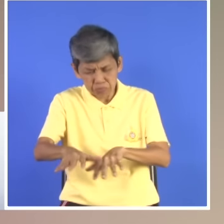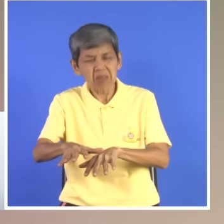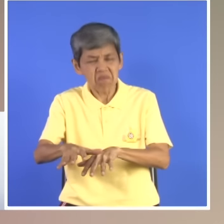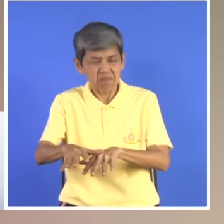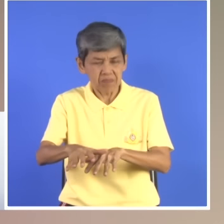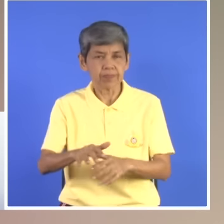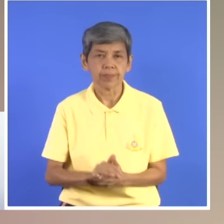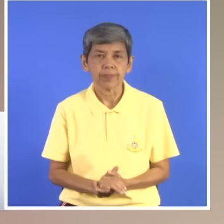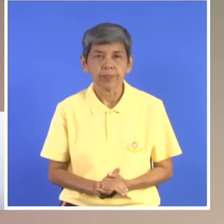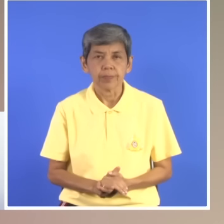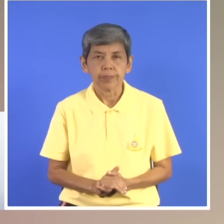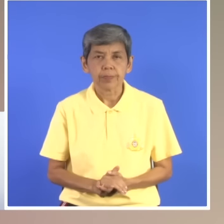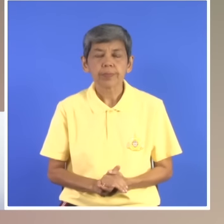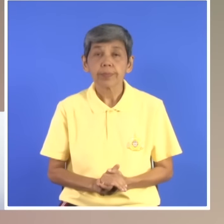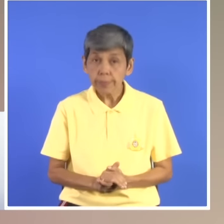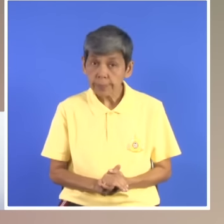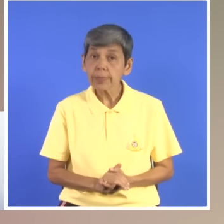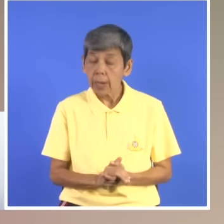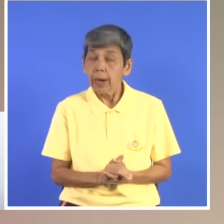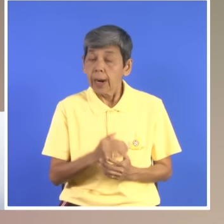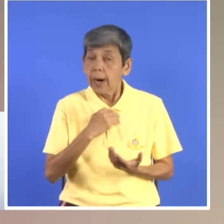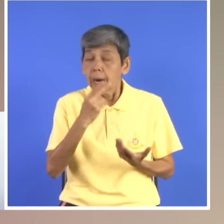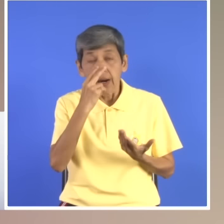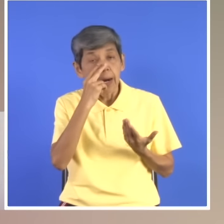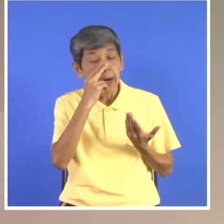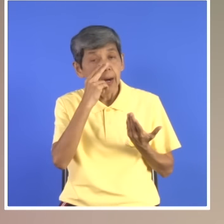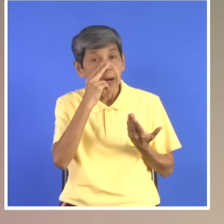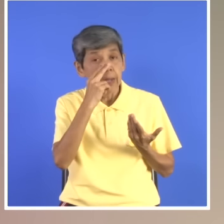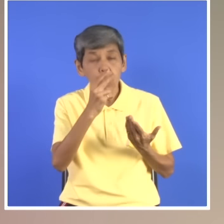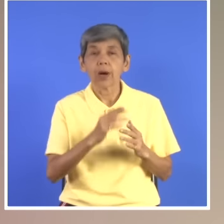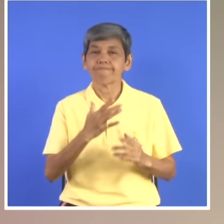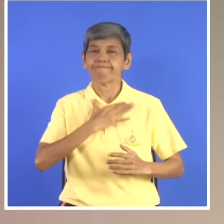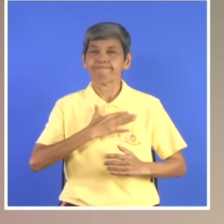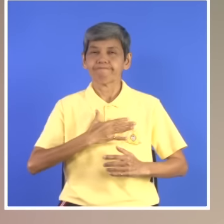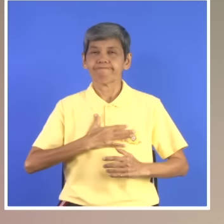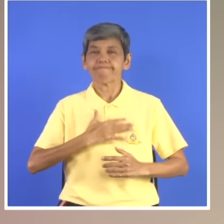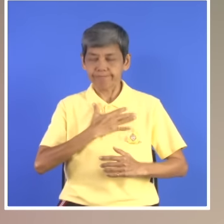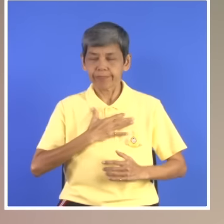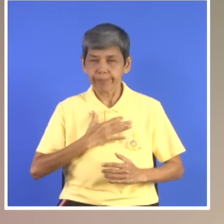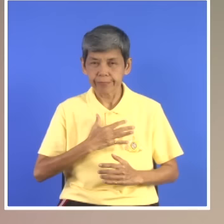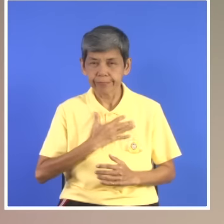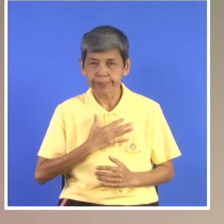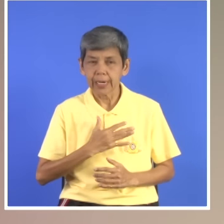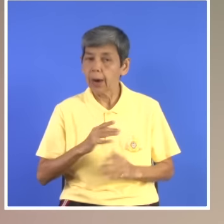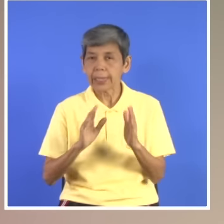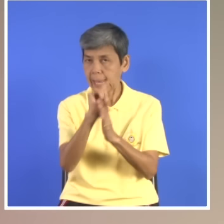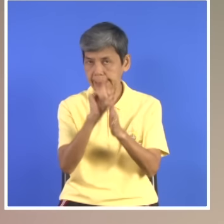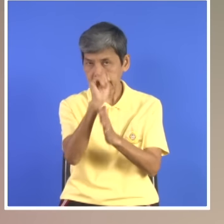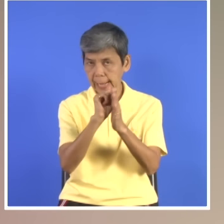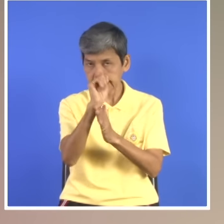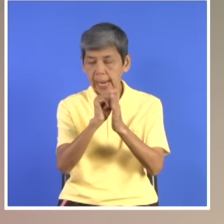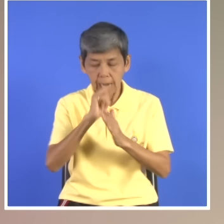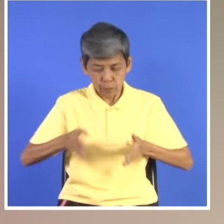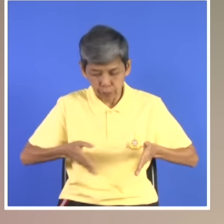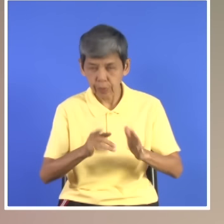ตินี่นะครับที่บริเวณจังหวัดแม่ฮ่องสอนนี่นะฮะจังหวัดเทียงจังหวัดตากนะครับริมแม่น้ำเ